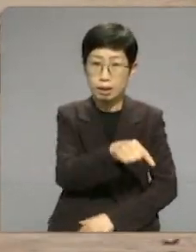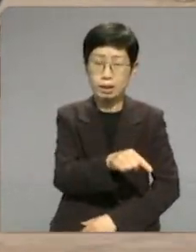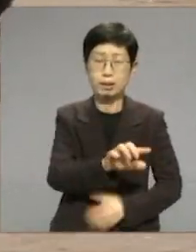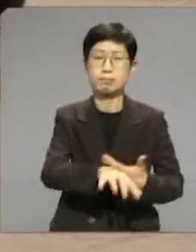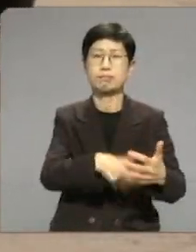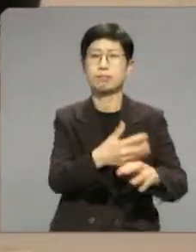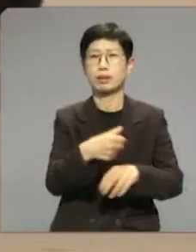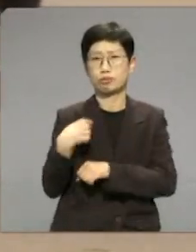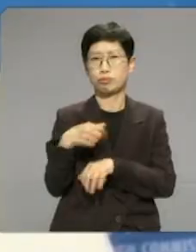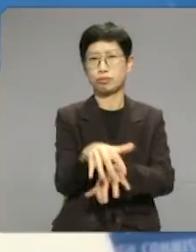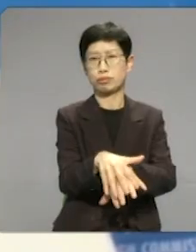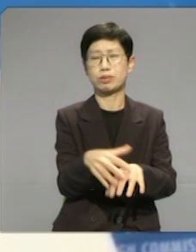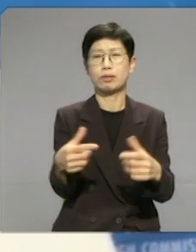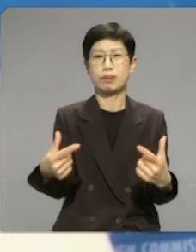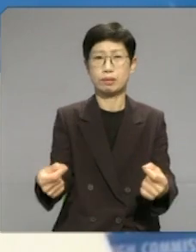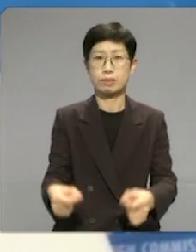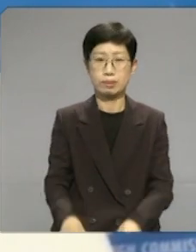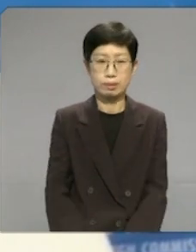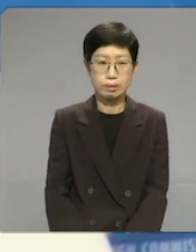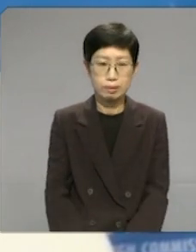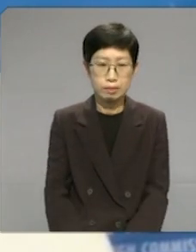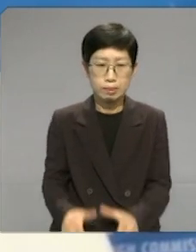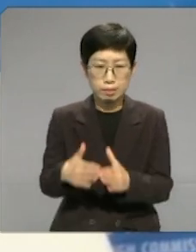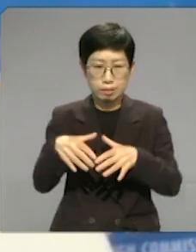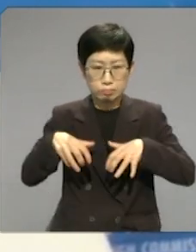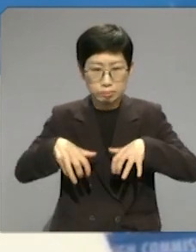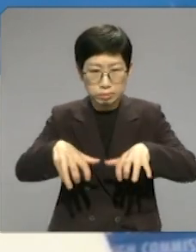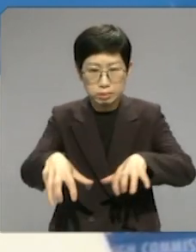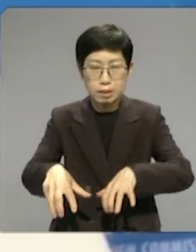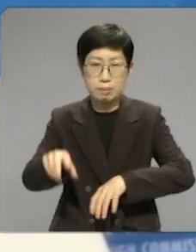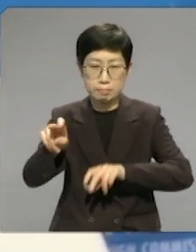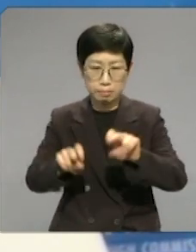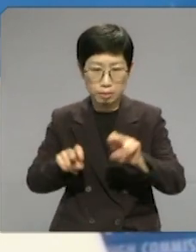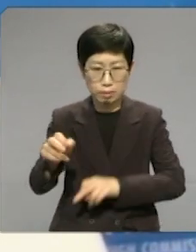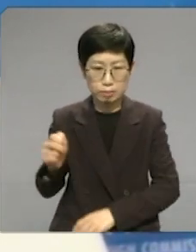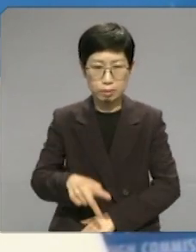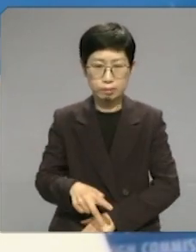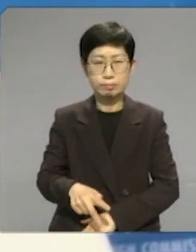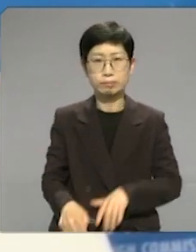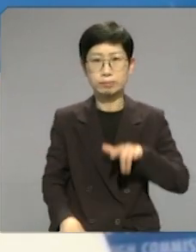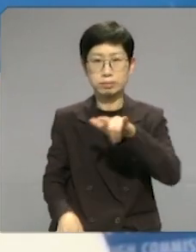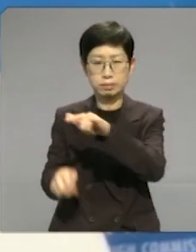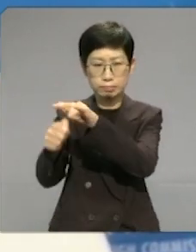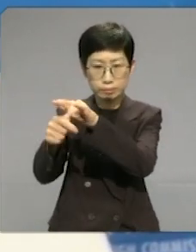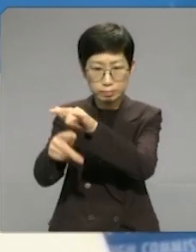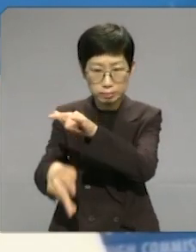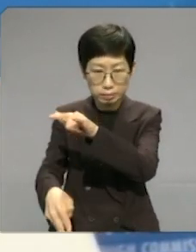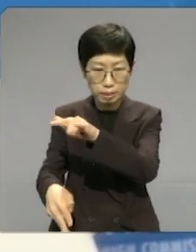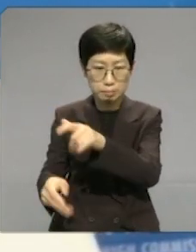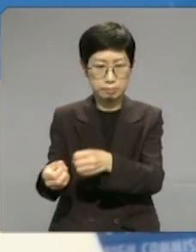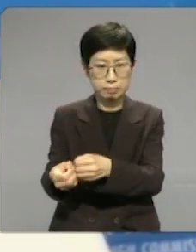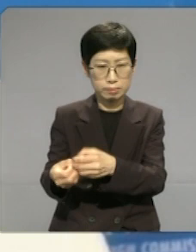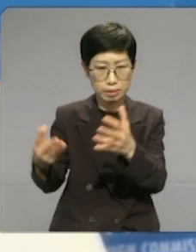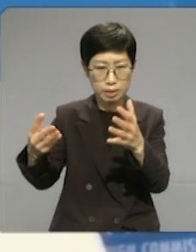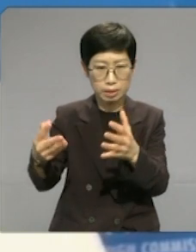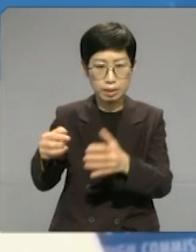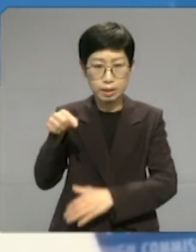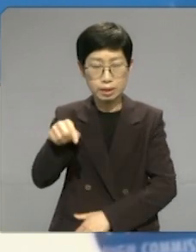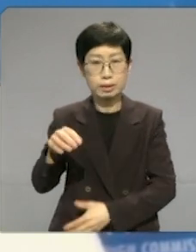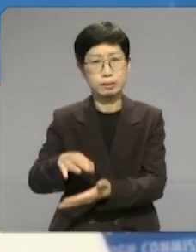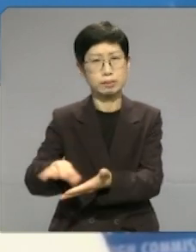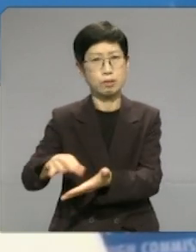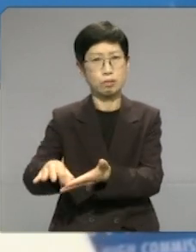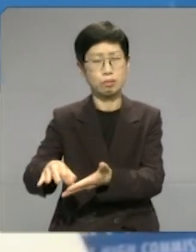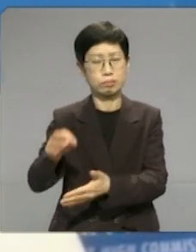신속지원군입니다. The both parties have launched indiscriminate attacks using explosive weapons with wide area effects, such as